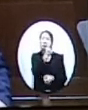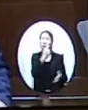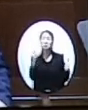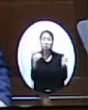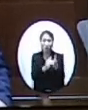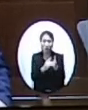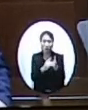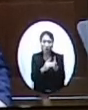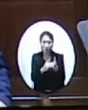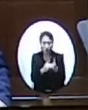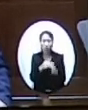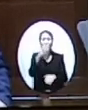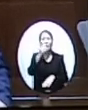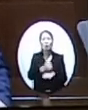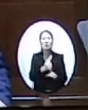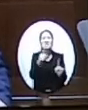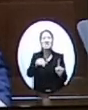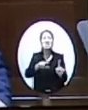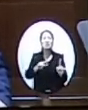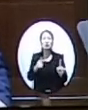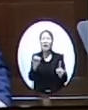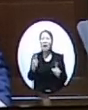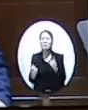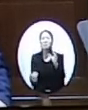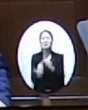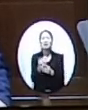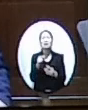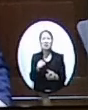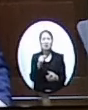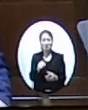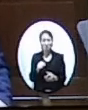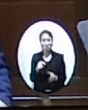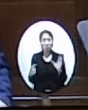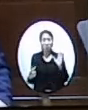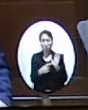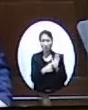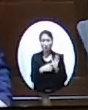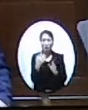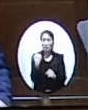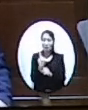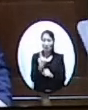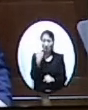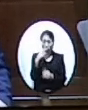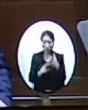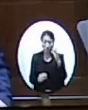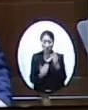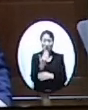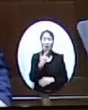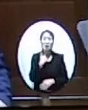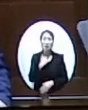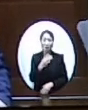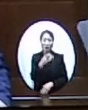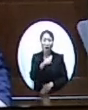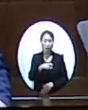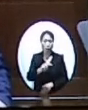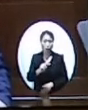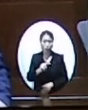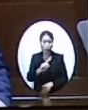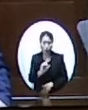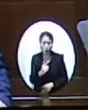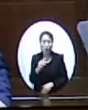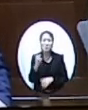경우에 1분 발암물질로 분류합니다. 지난해 난리를 겪었던 라동과